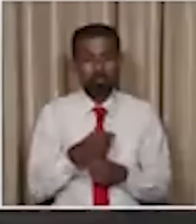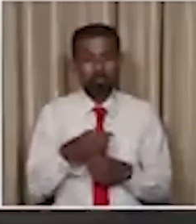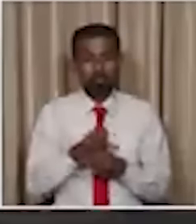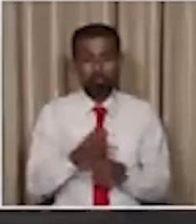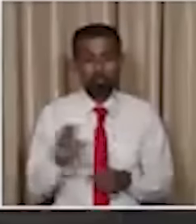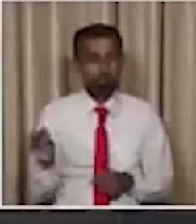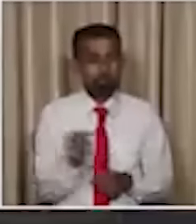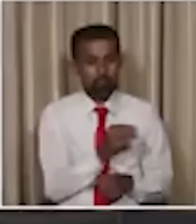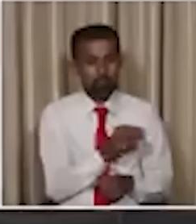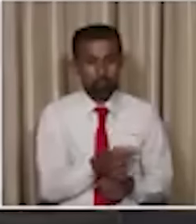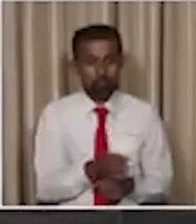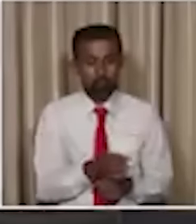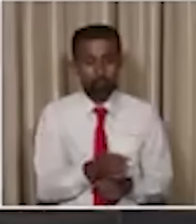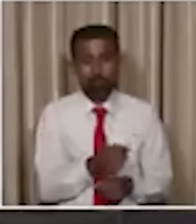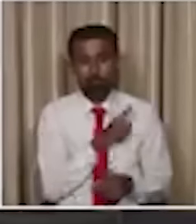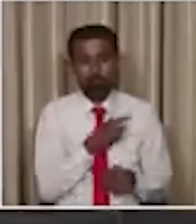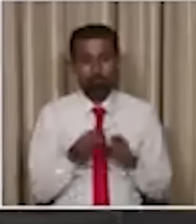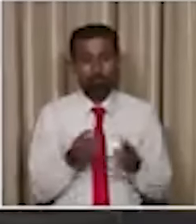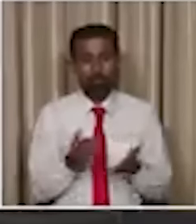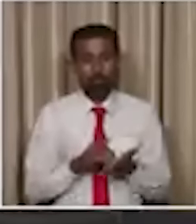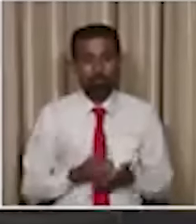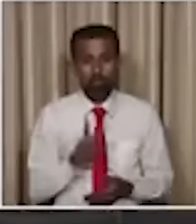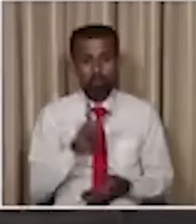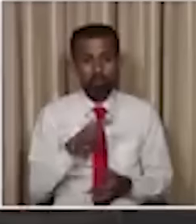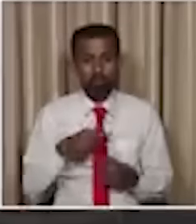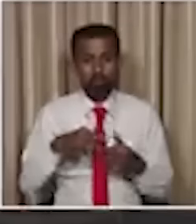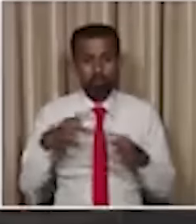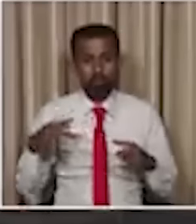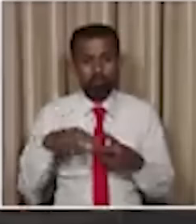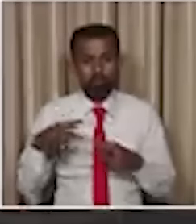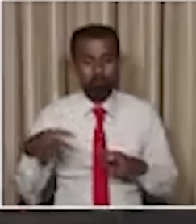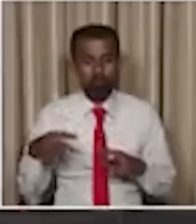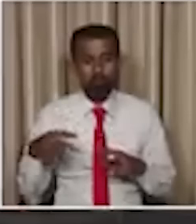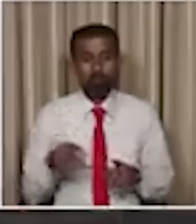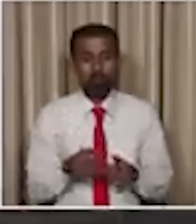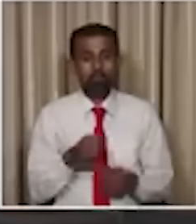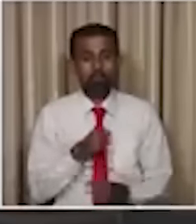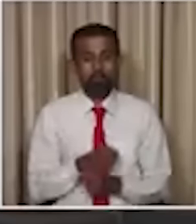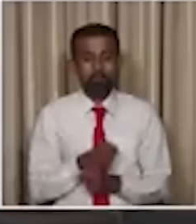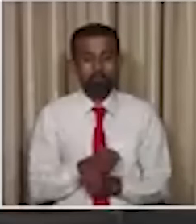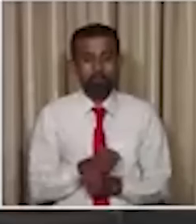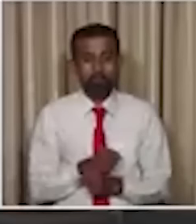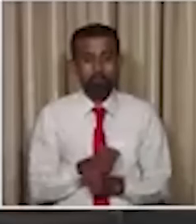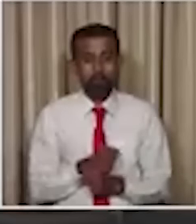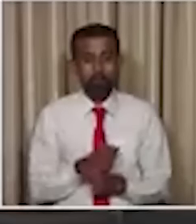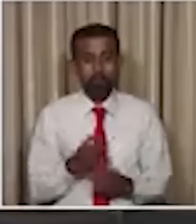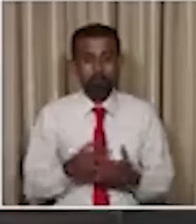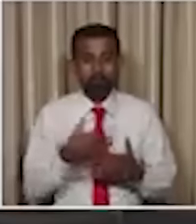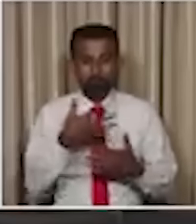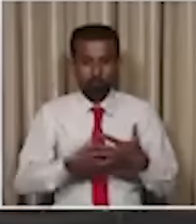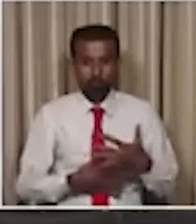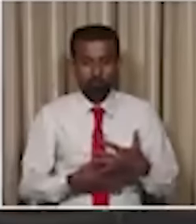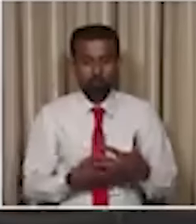ඇත. ඉහත පරිදි අවස්ථා දෙකකදී ලබාගත් DNA සාම්පල්ට අදාළව රජයේ රස පරීක්ෂක වාර්තා